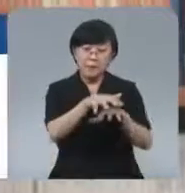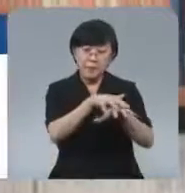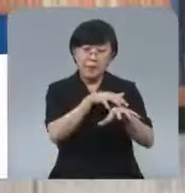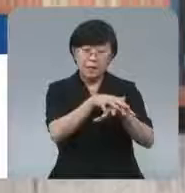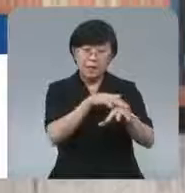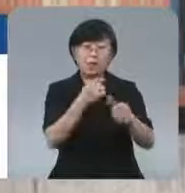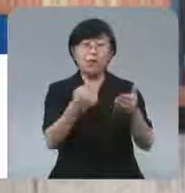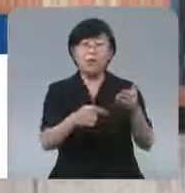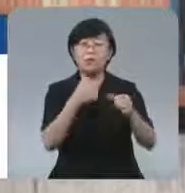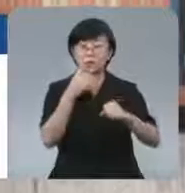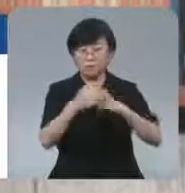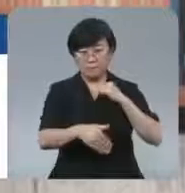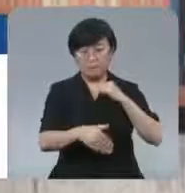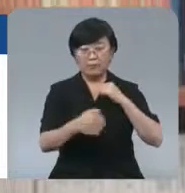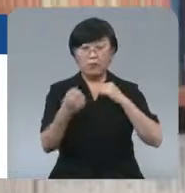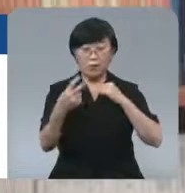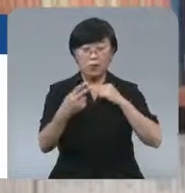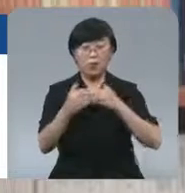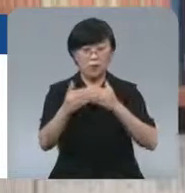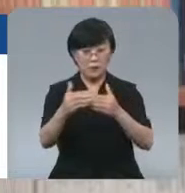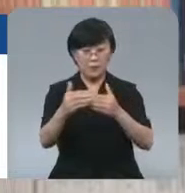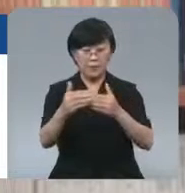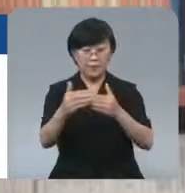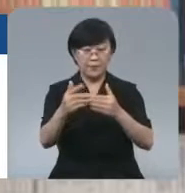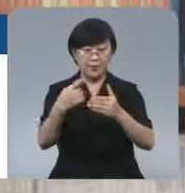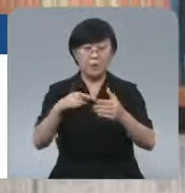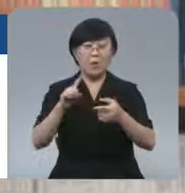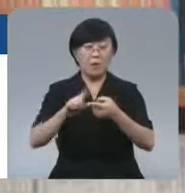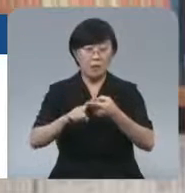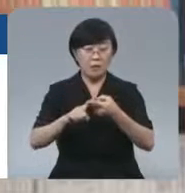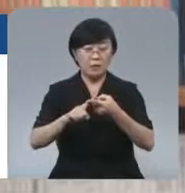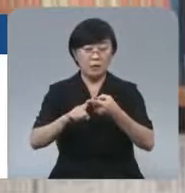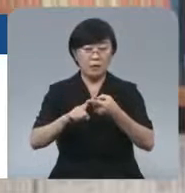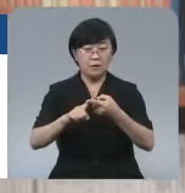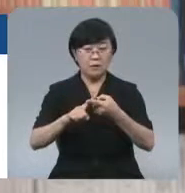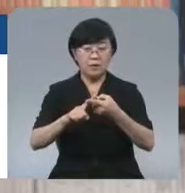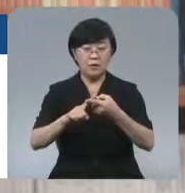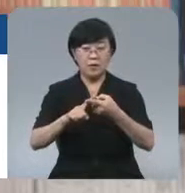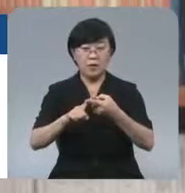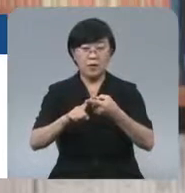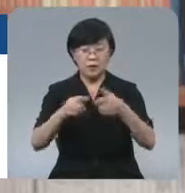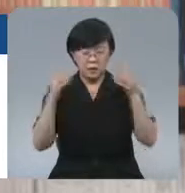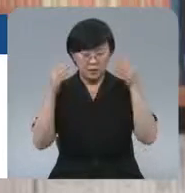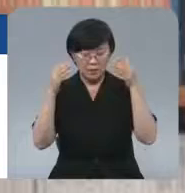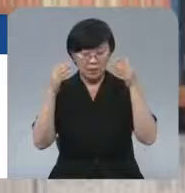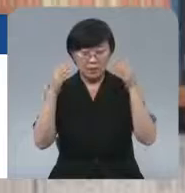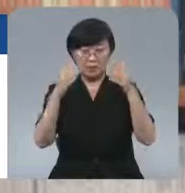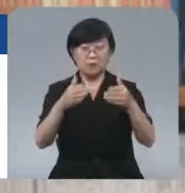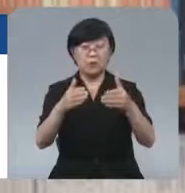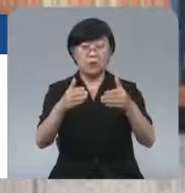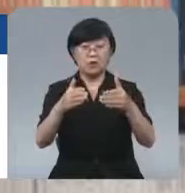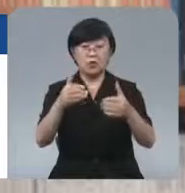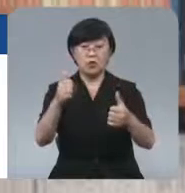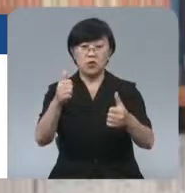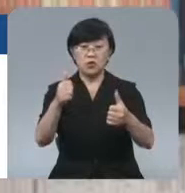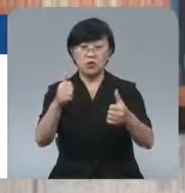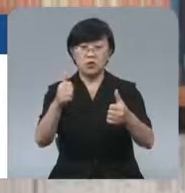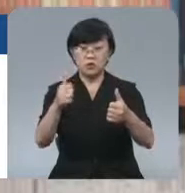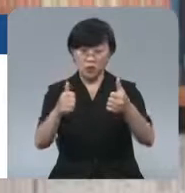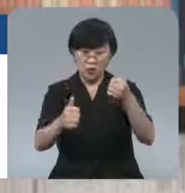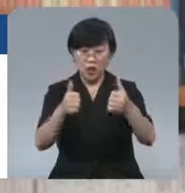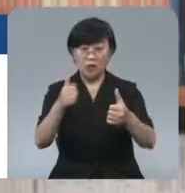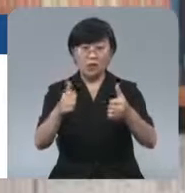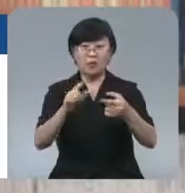становились двое представителей республики корея в 1969 году первое место